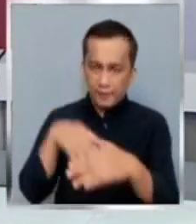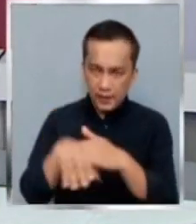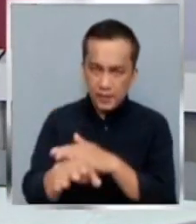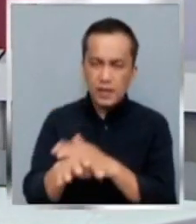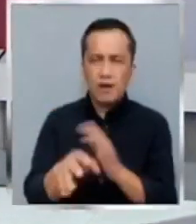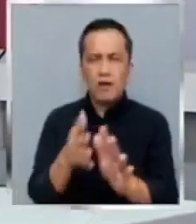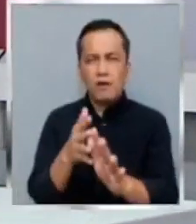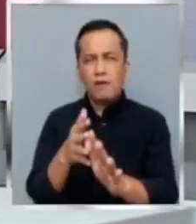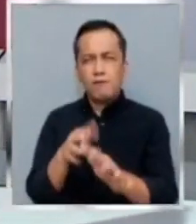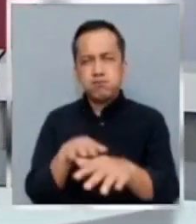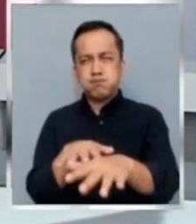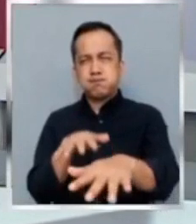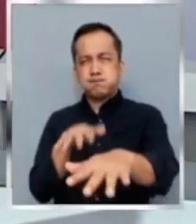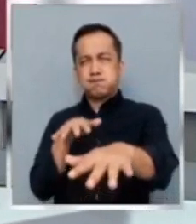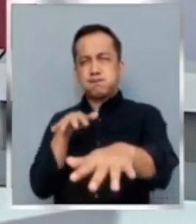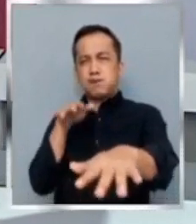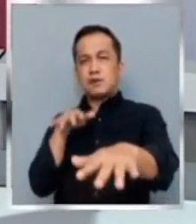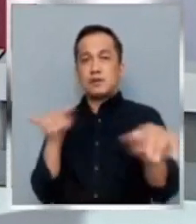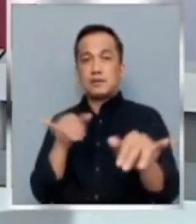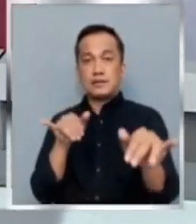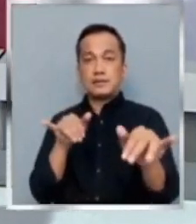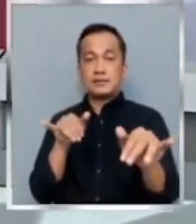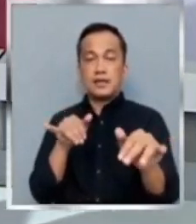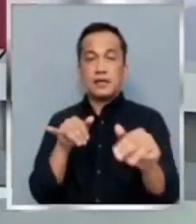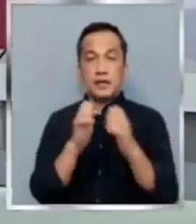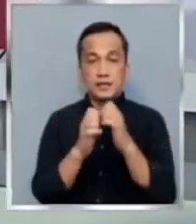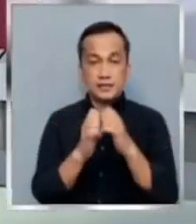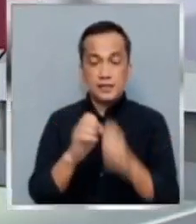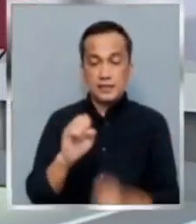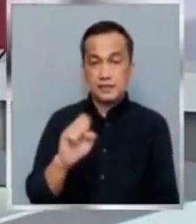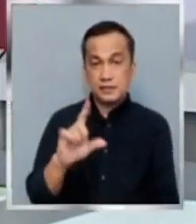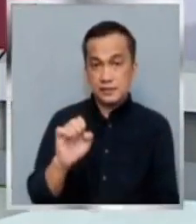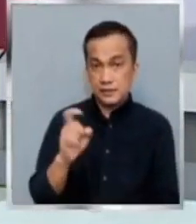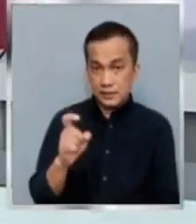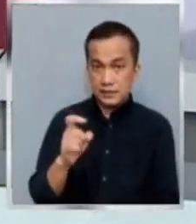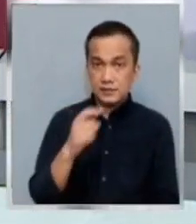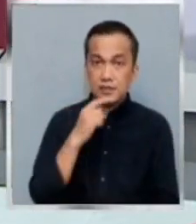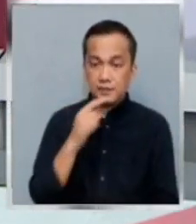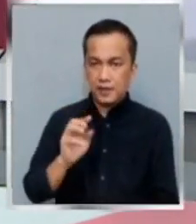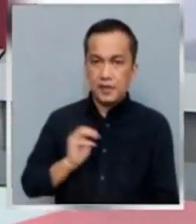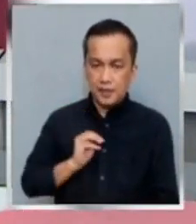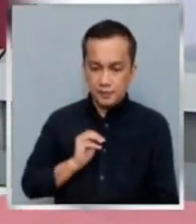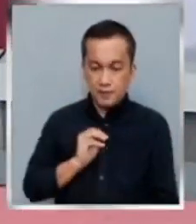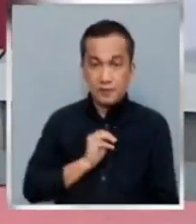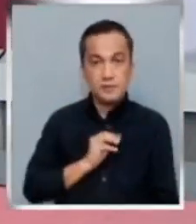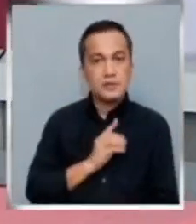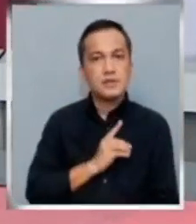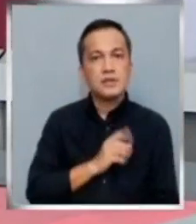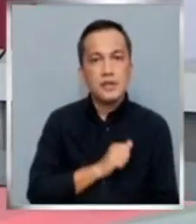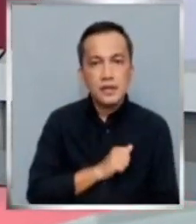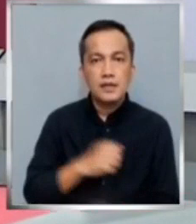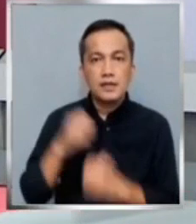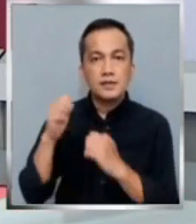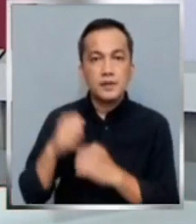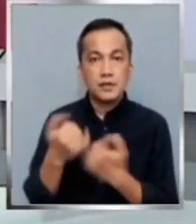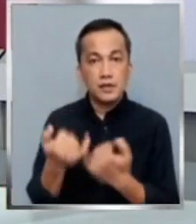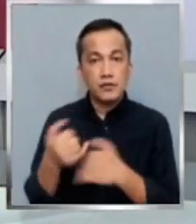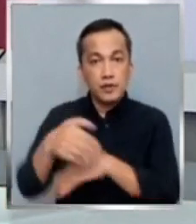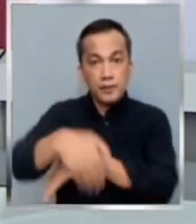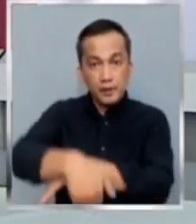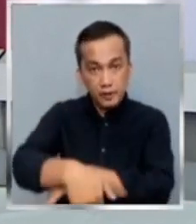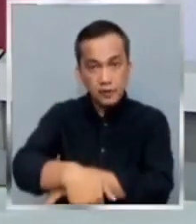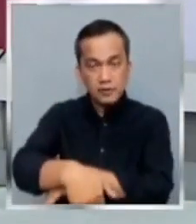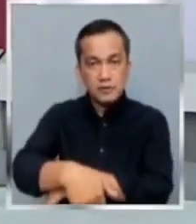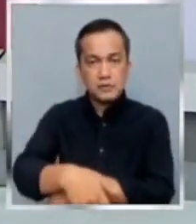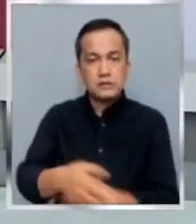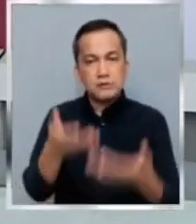traffic gaya po sa EDSA at SLEX. At ayon po sa MMDA, asahan hanggang ngayong gabi ang mabigat na daloy